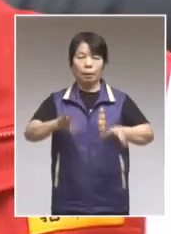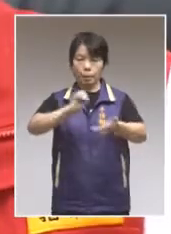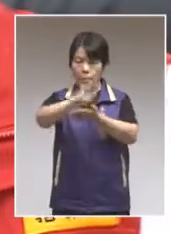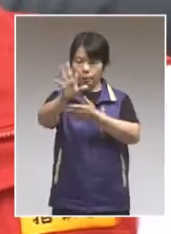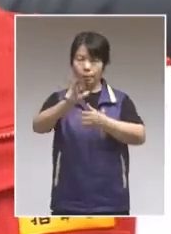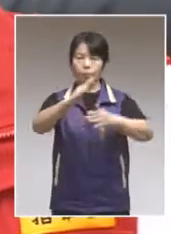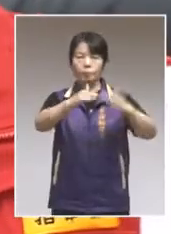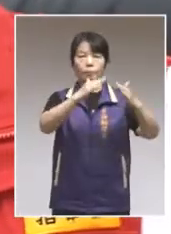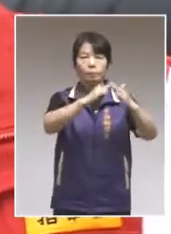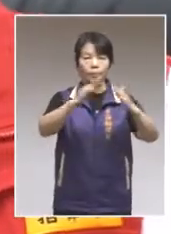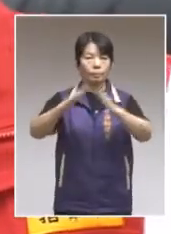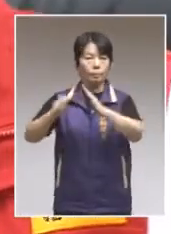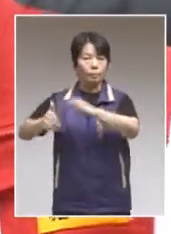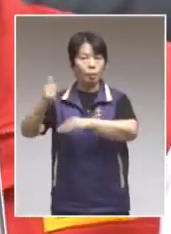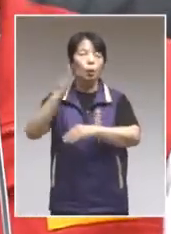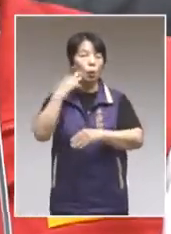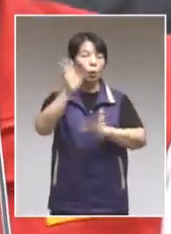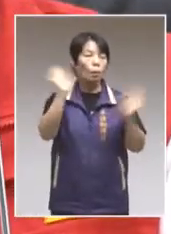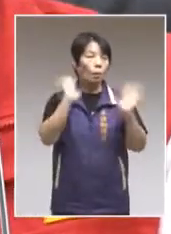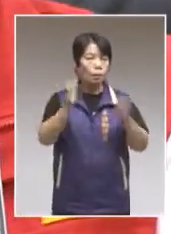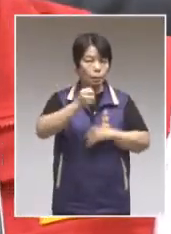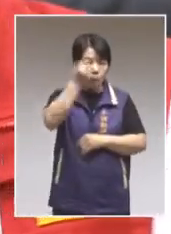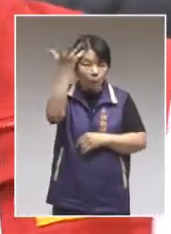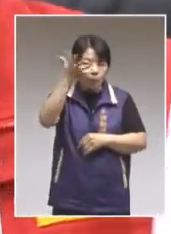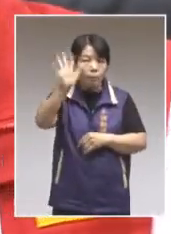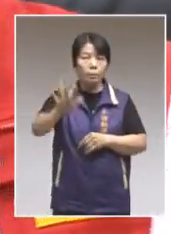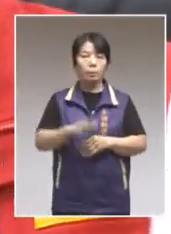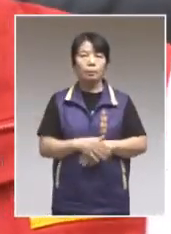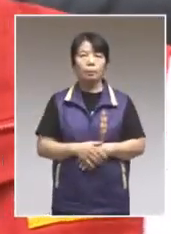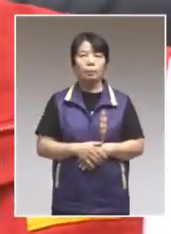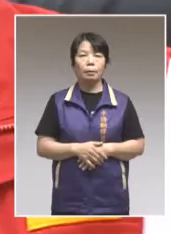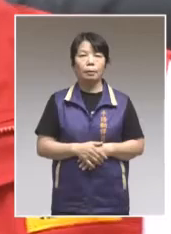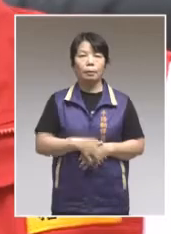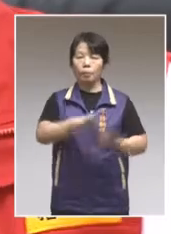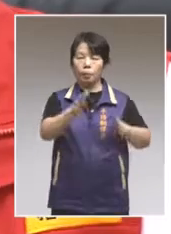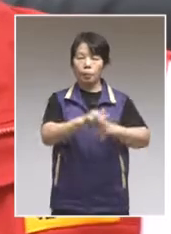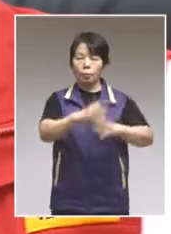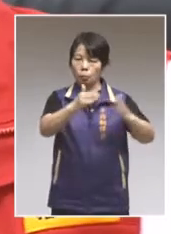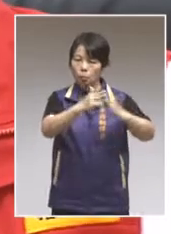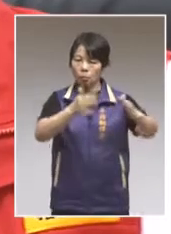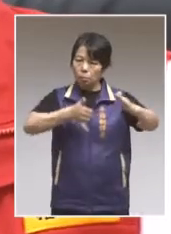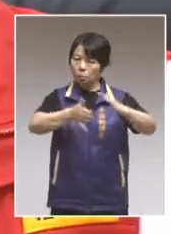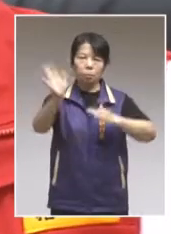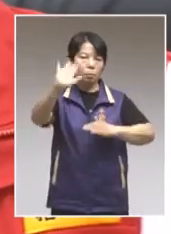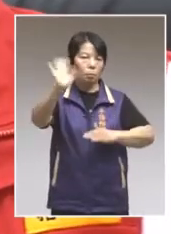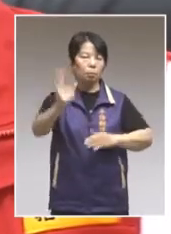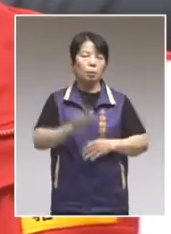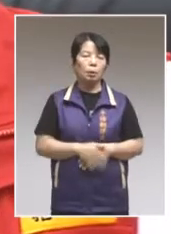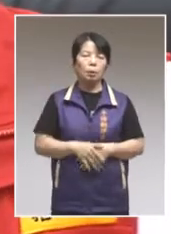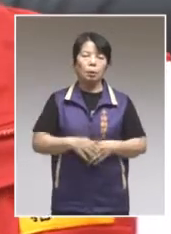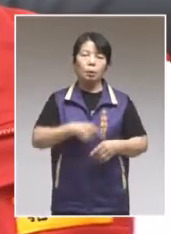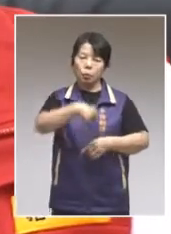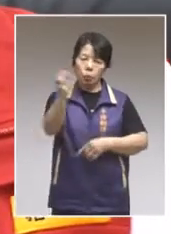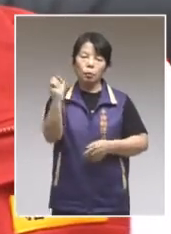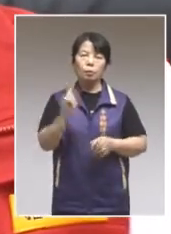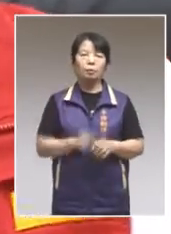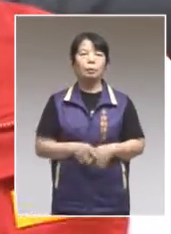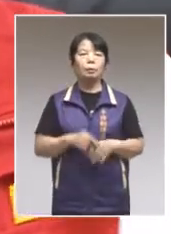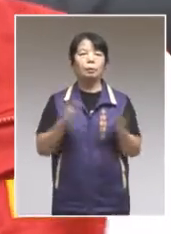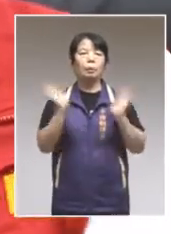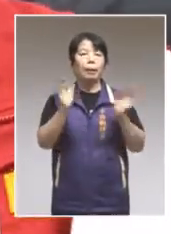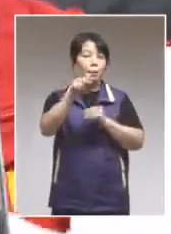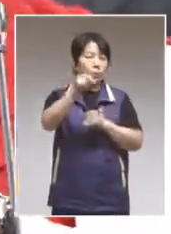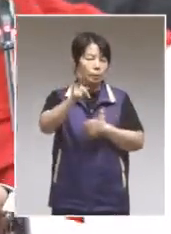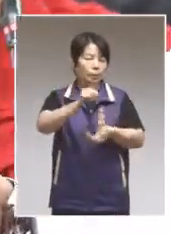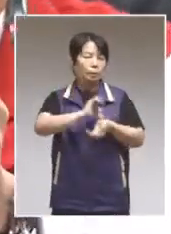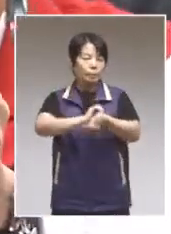有的学校还有家长，假如发烧那一天就不要入学赶快到我们的小儿科诊所就医